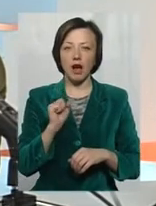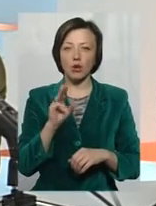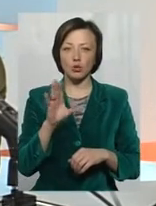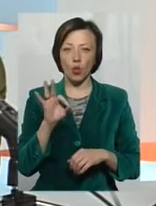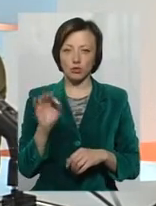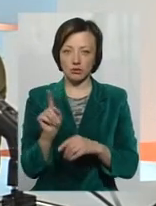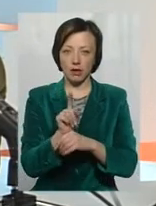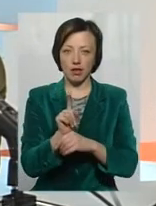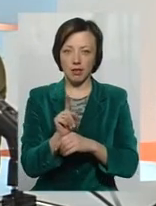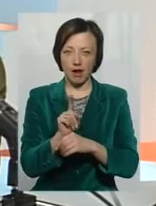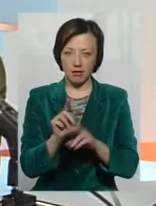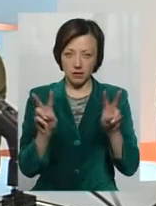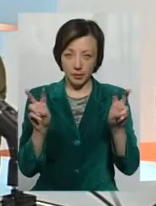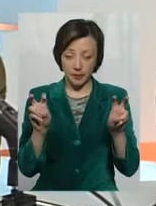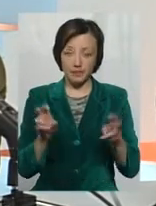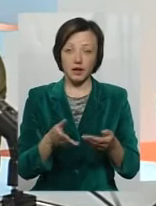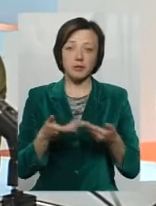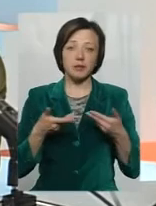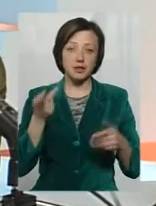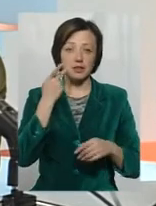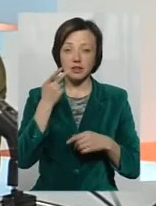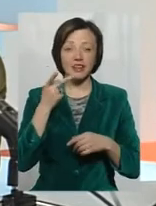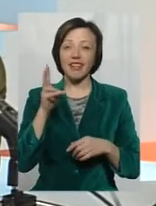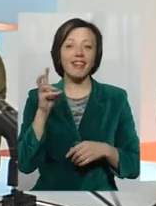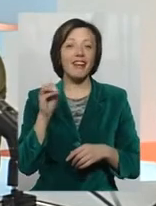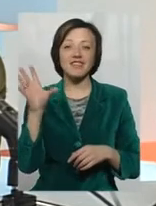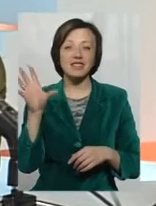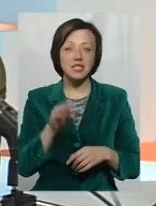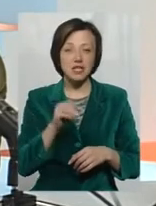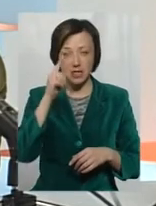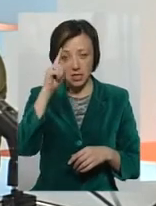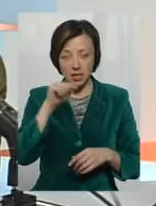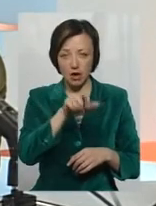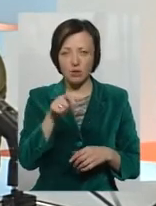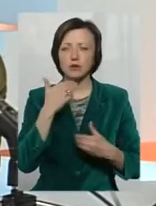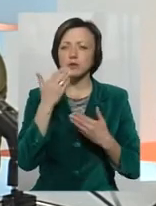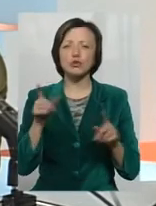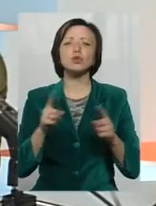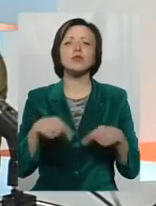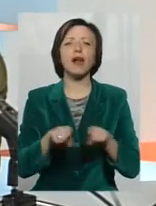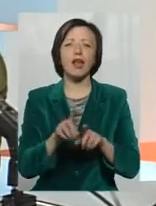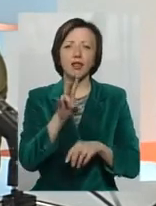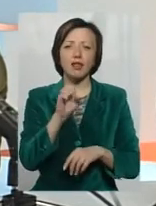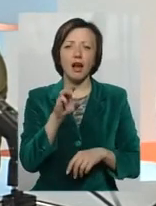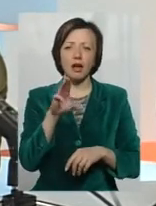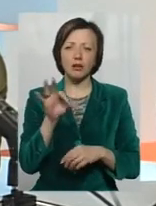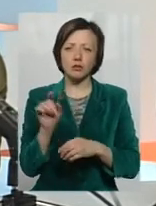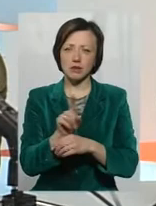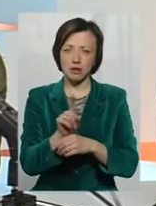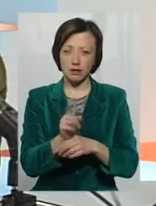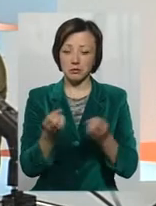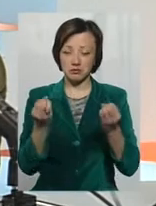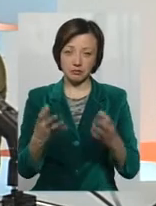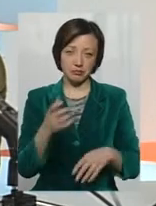стандарти. Про ці стандарти не завжди всі знають, і коли запитують, що ж таке натовські стандарти, я б сказав про це